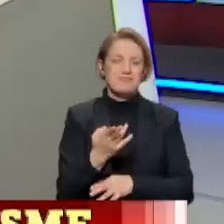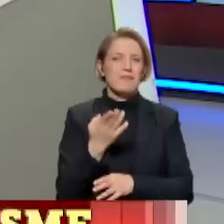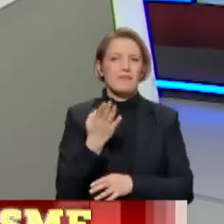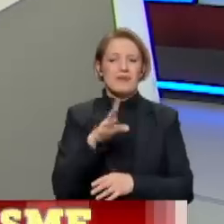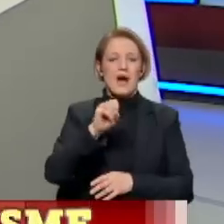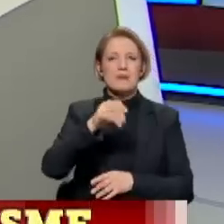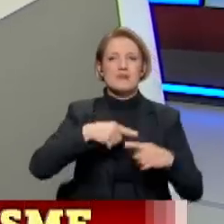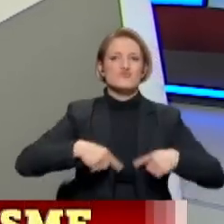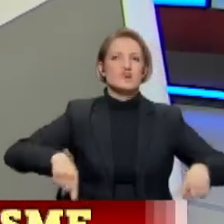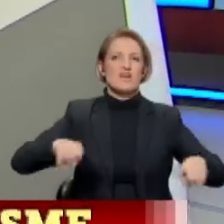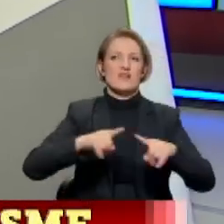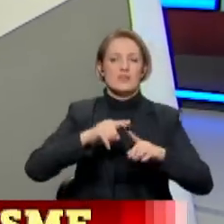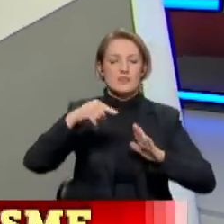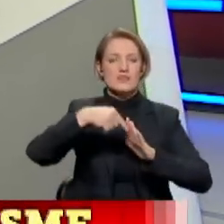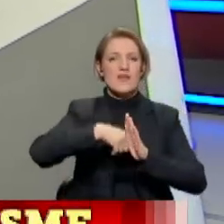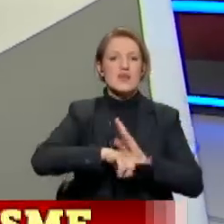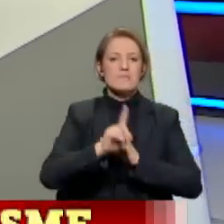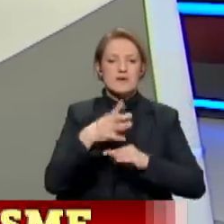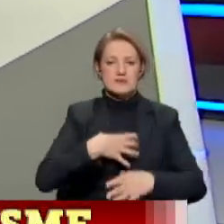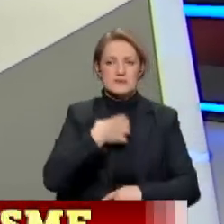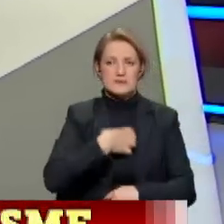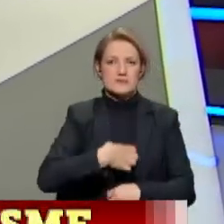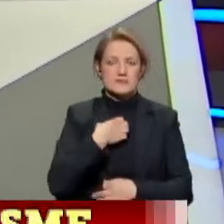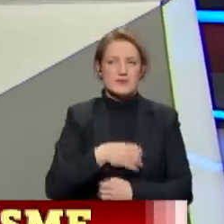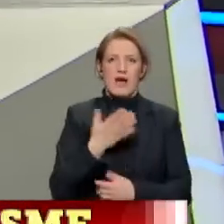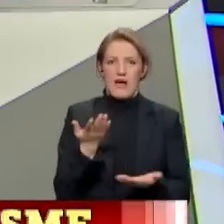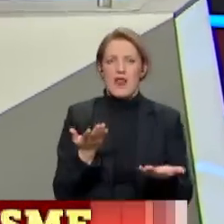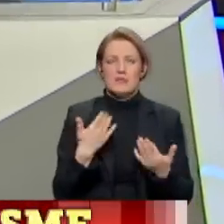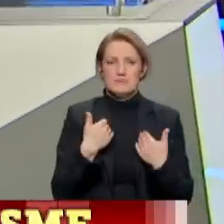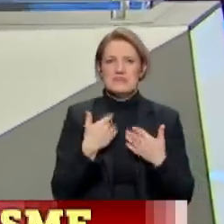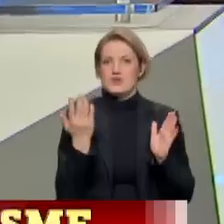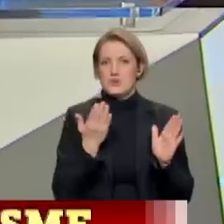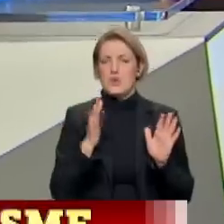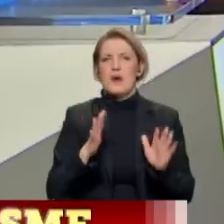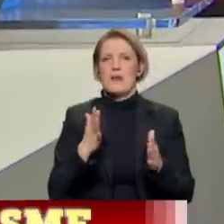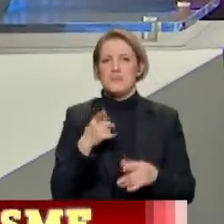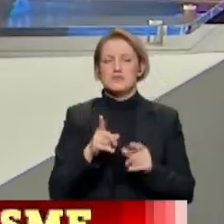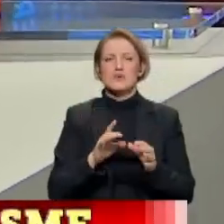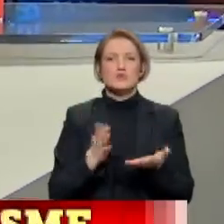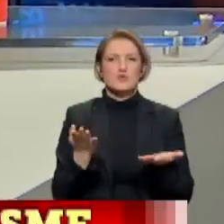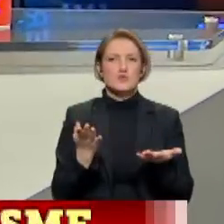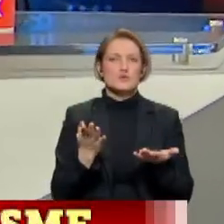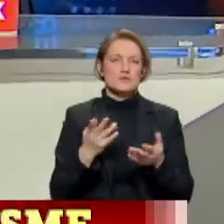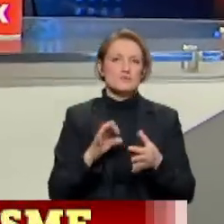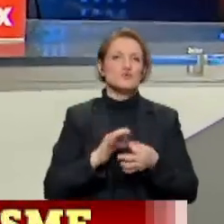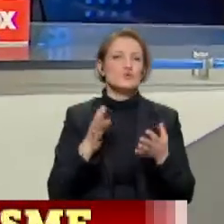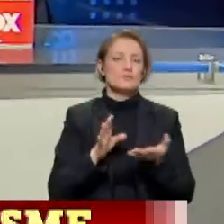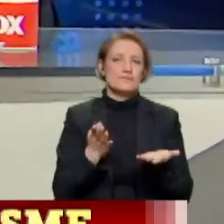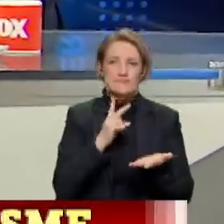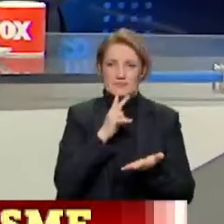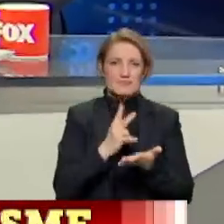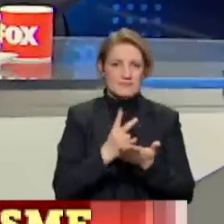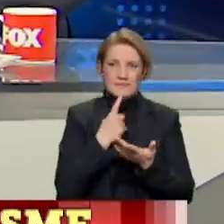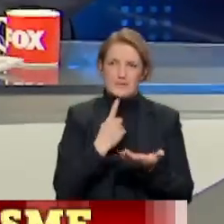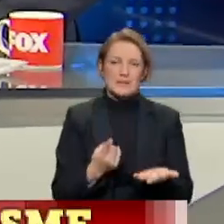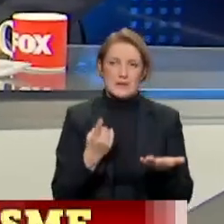AKP'li çevrelerde derin bir kaygı, endişe, ya herhalde artık biz gidiyoruz, bu çaresizliğin neticesi bu karar